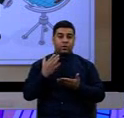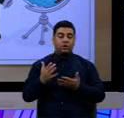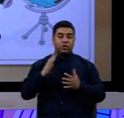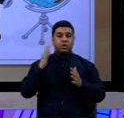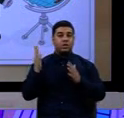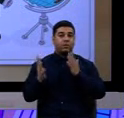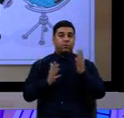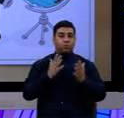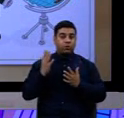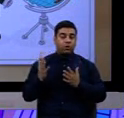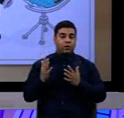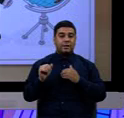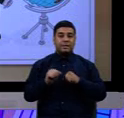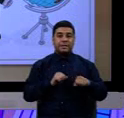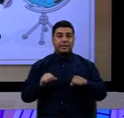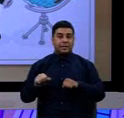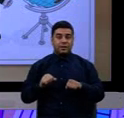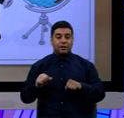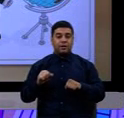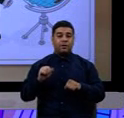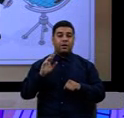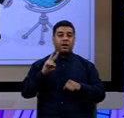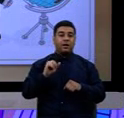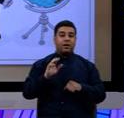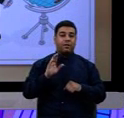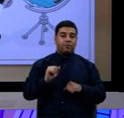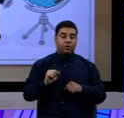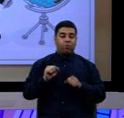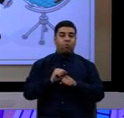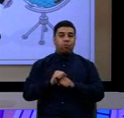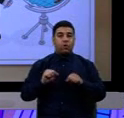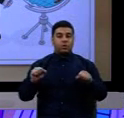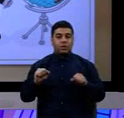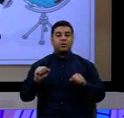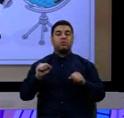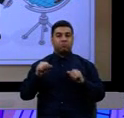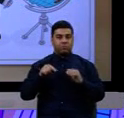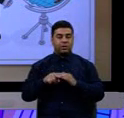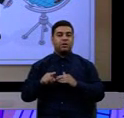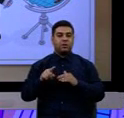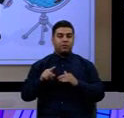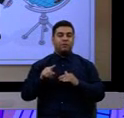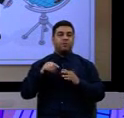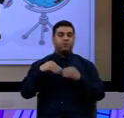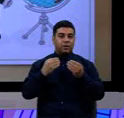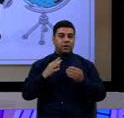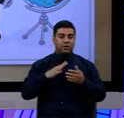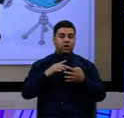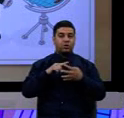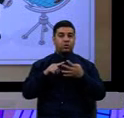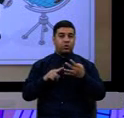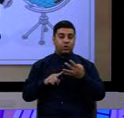javoblar shamol, zilzila, lava, portlash variantlari berilgan.